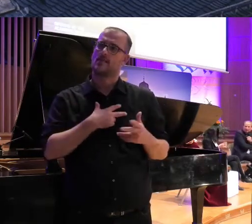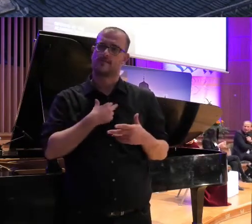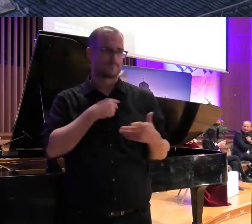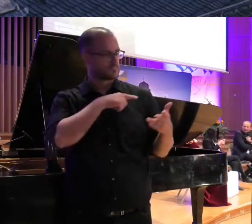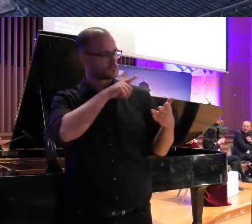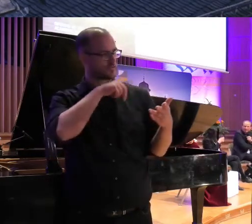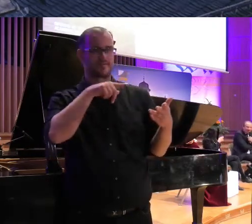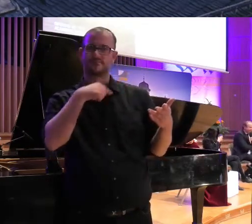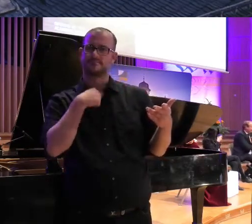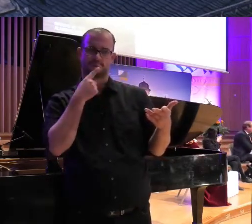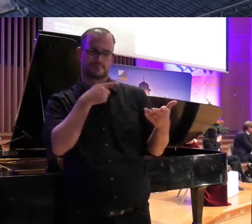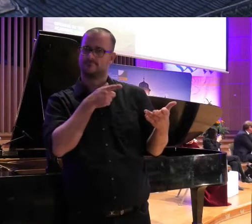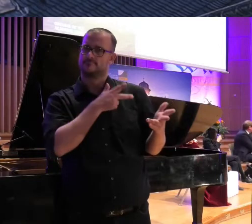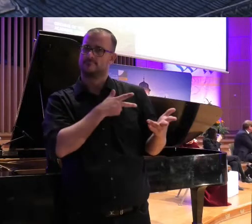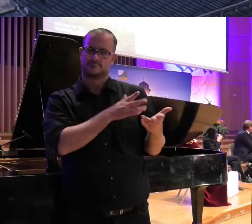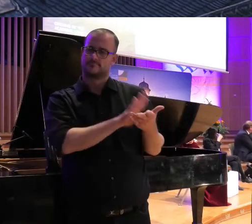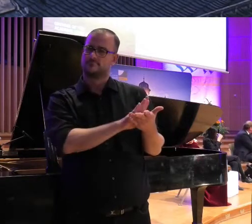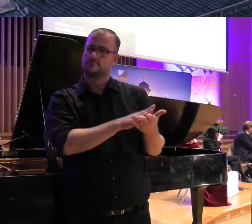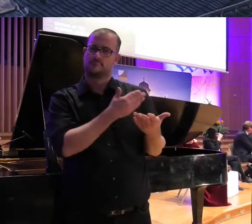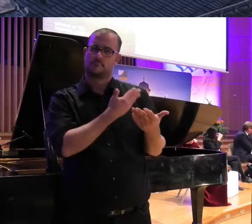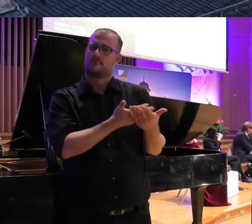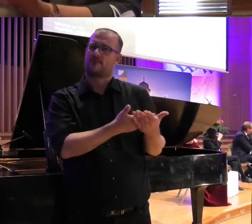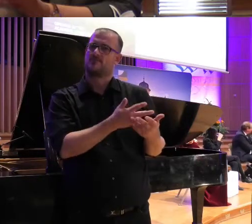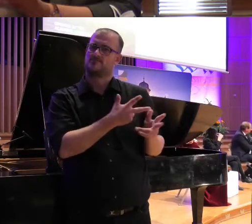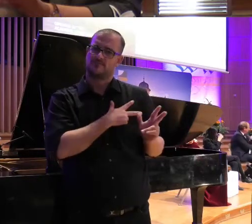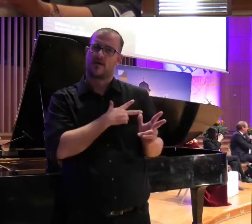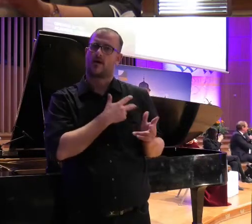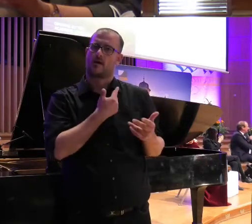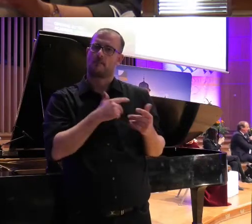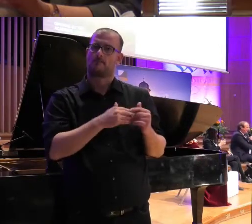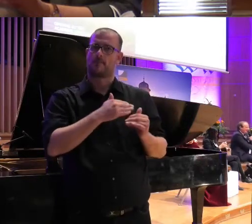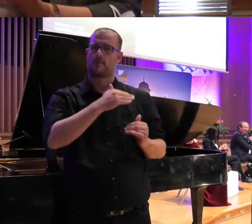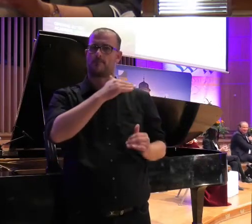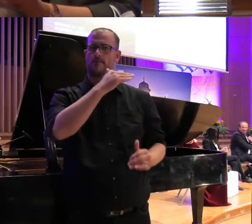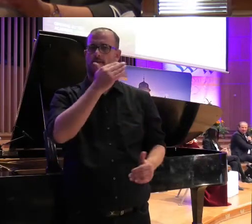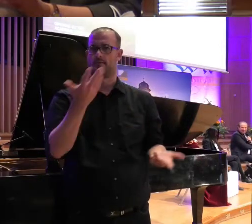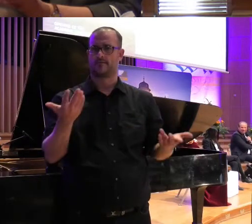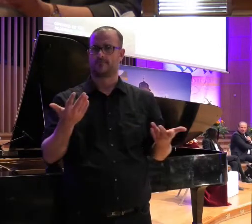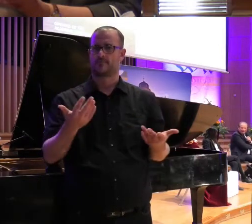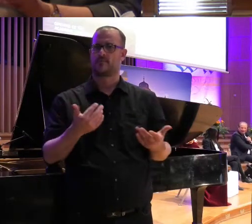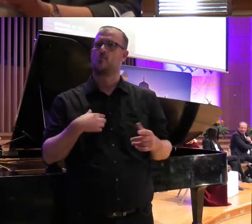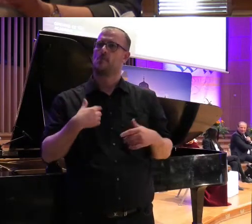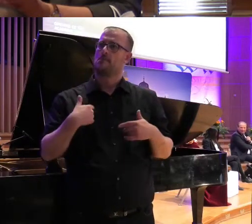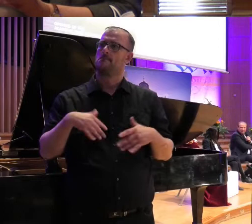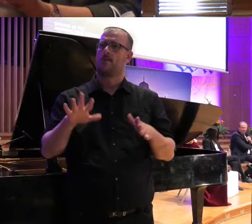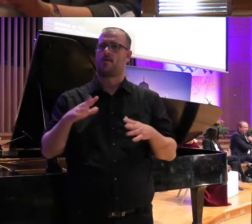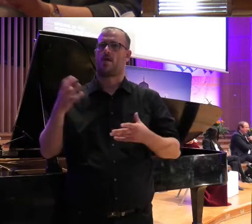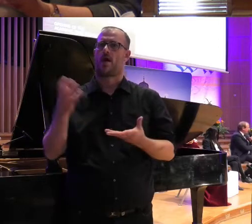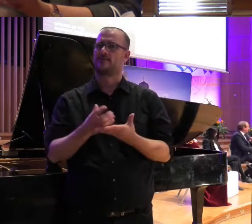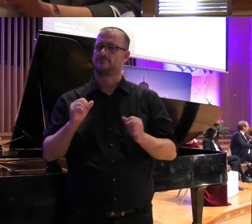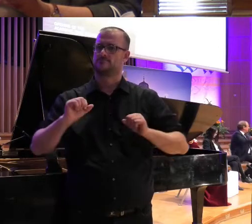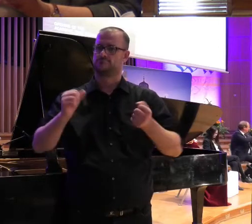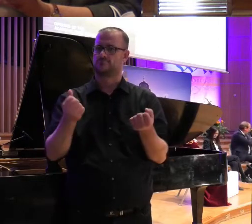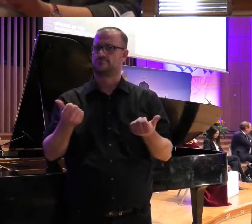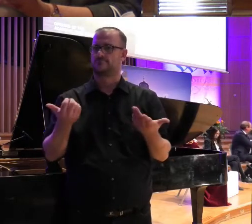Glauben schenken, die einfach sagen, wir haben eine wirkliche Zunahme an Einsatzaktivitäten in diesem Bereich,